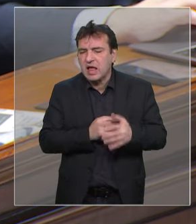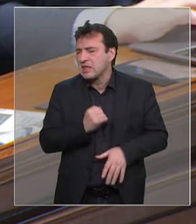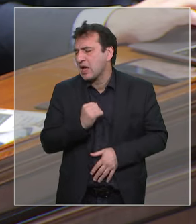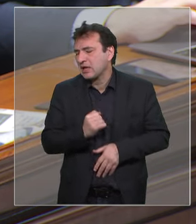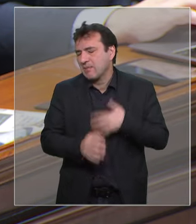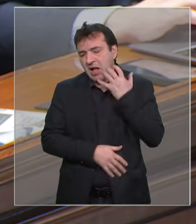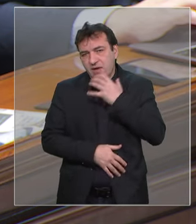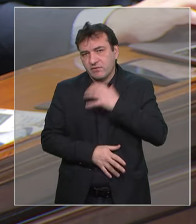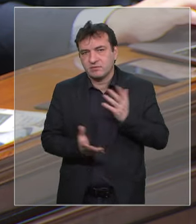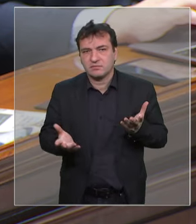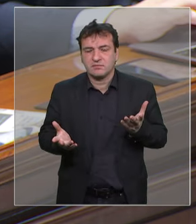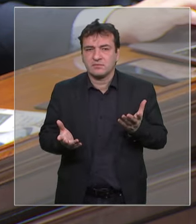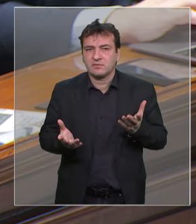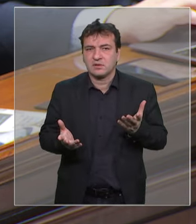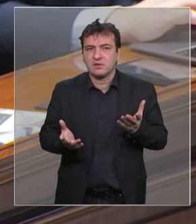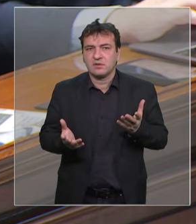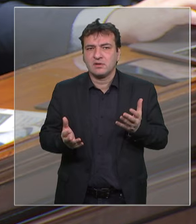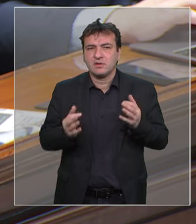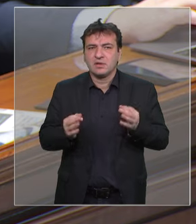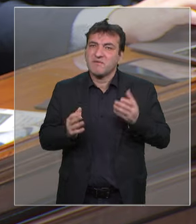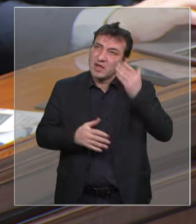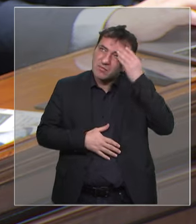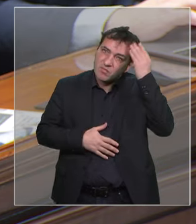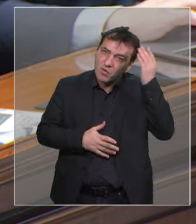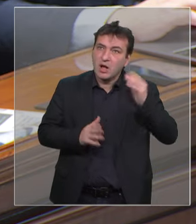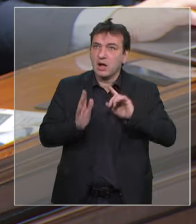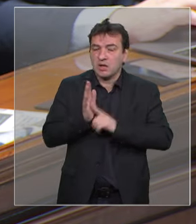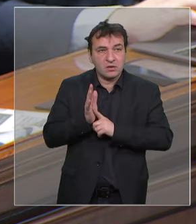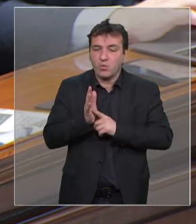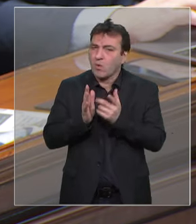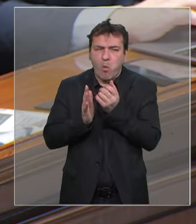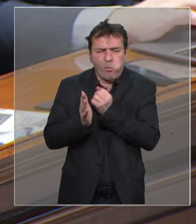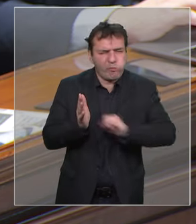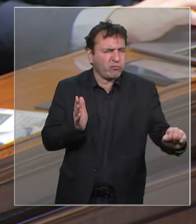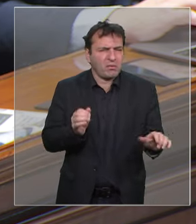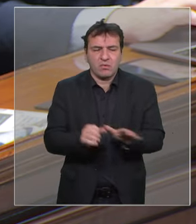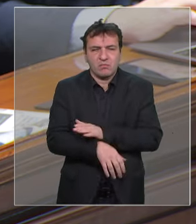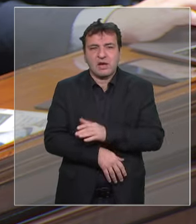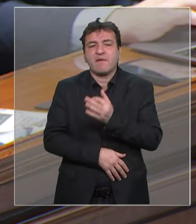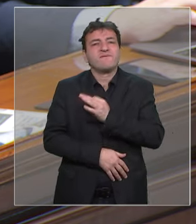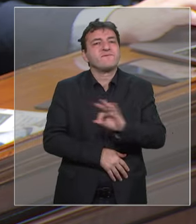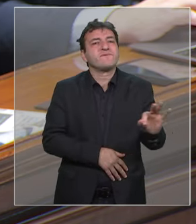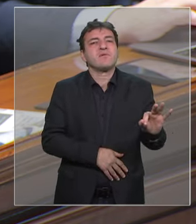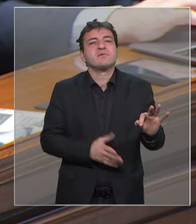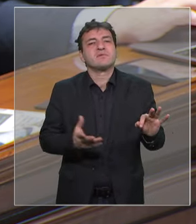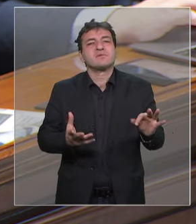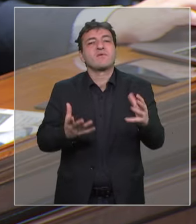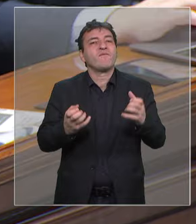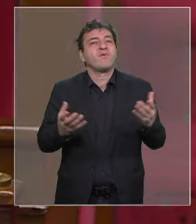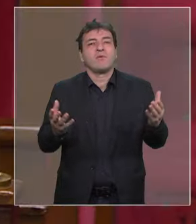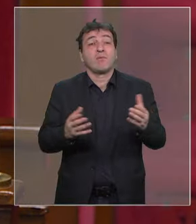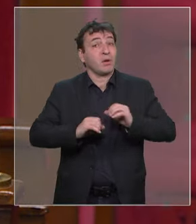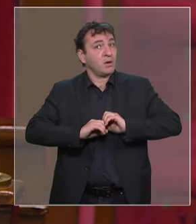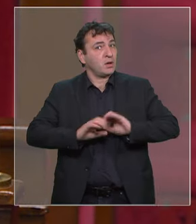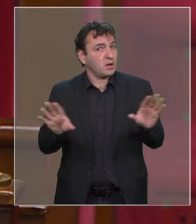abject, contraire à toutes les normes de la morale et du droit. La position de la France, monsieur, a toujours été très